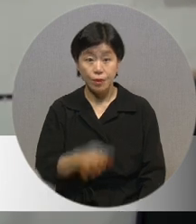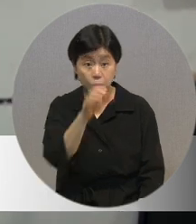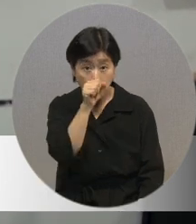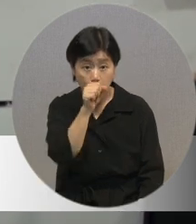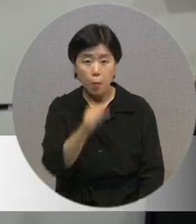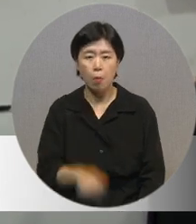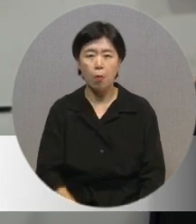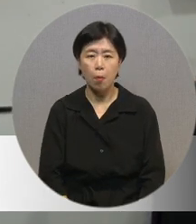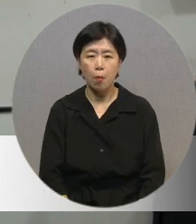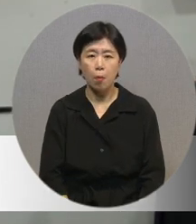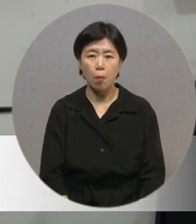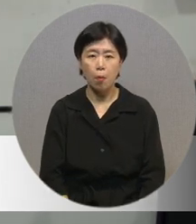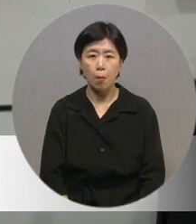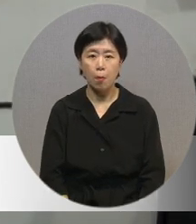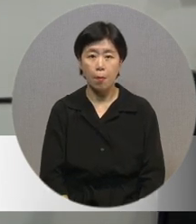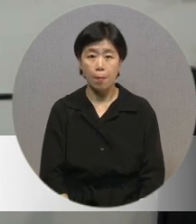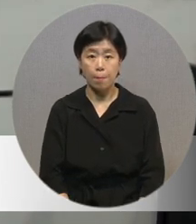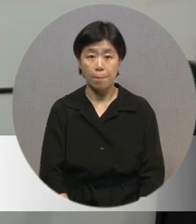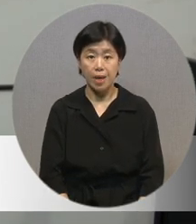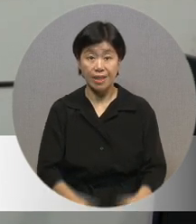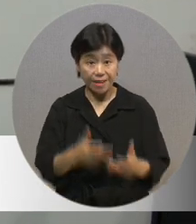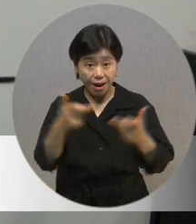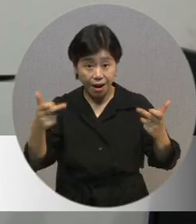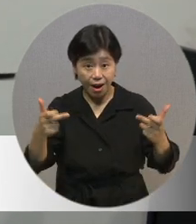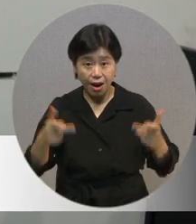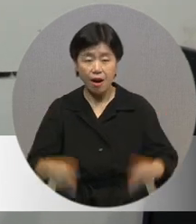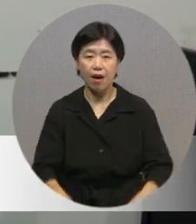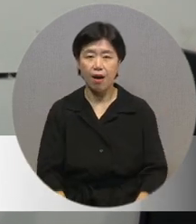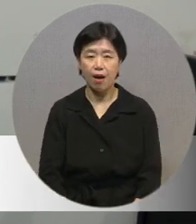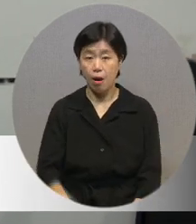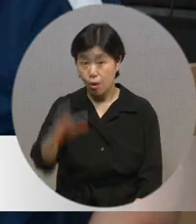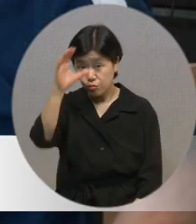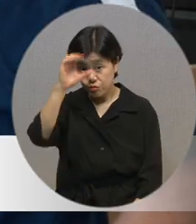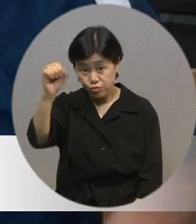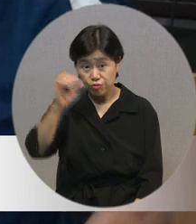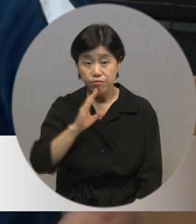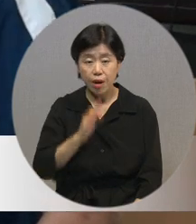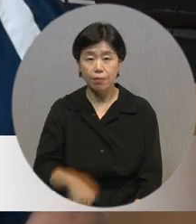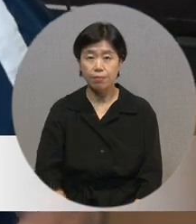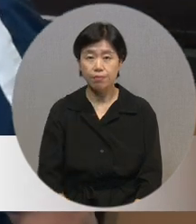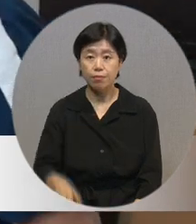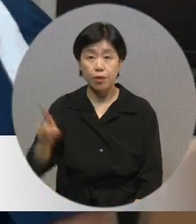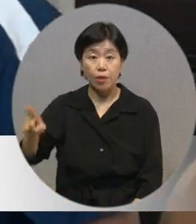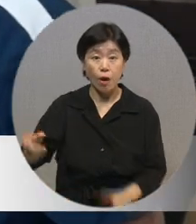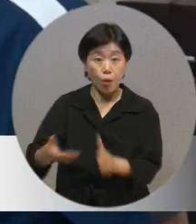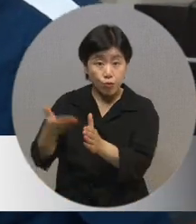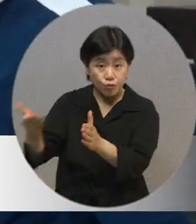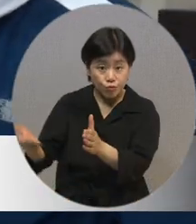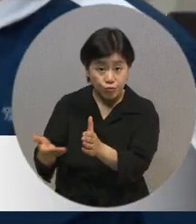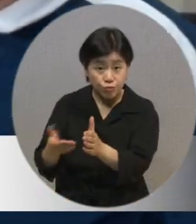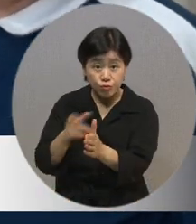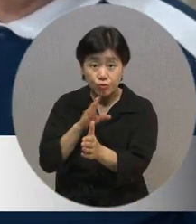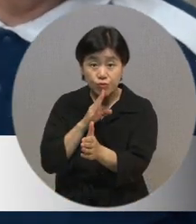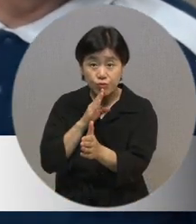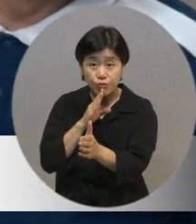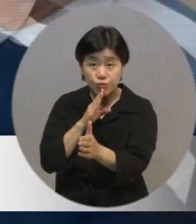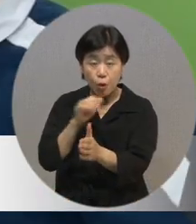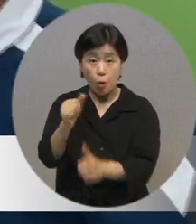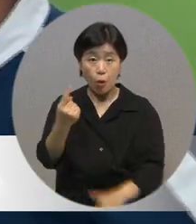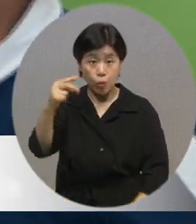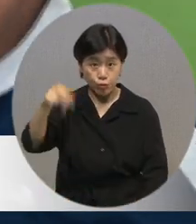뿔! 그건 뭐예요? 산? 아, 산, 뿔. 꽝뚜기, 꽝뚜기.